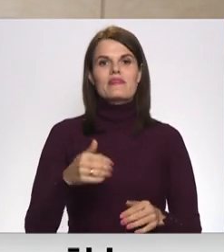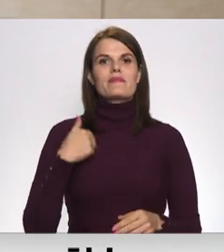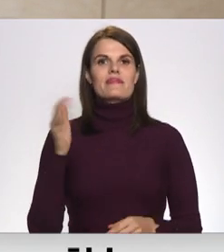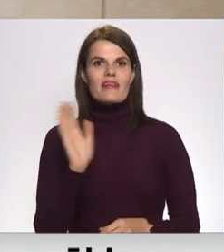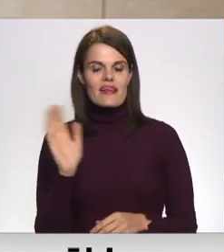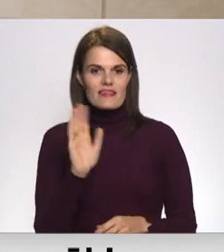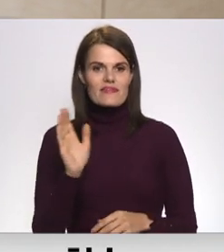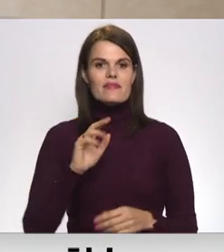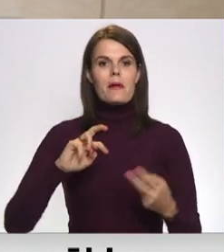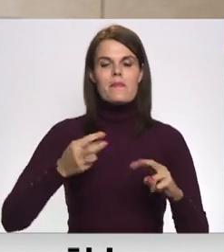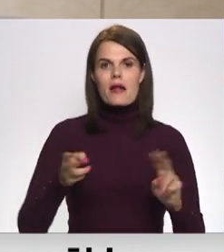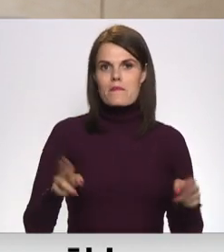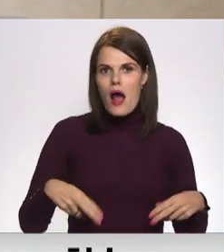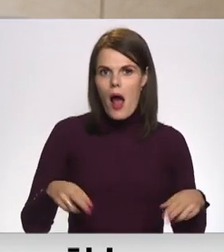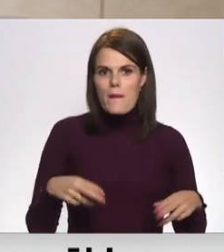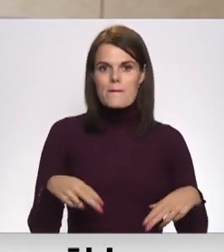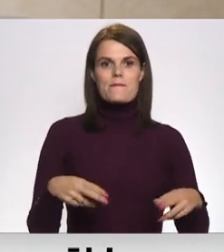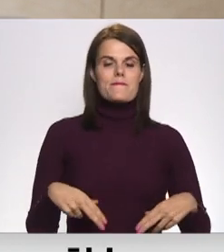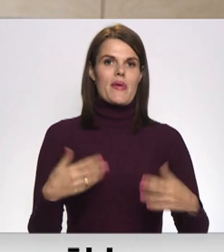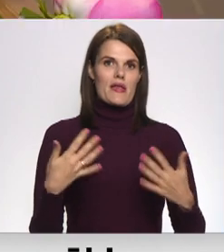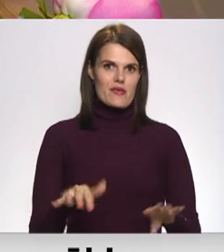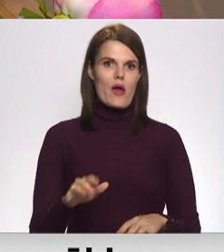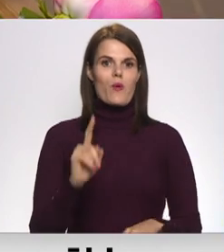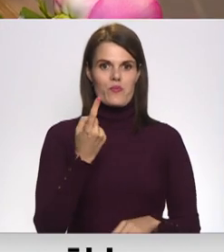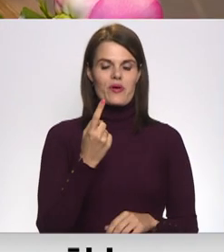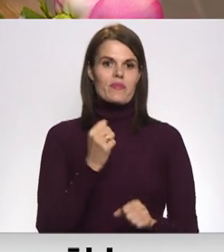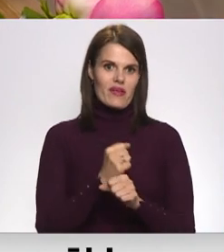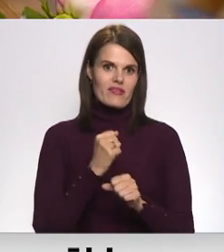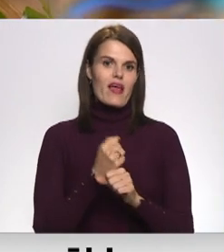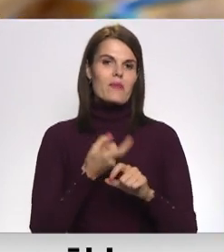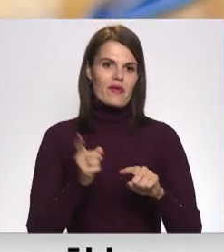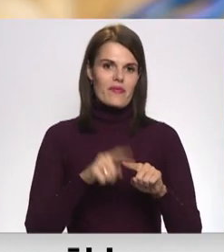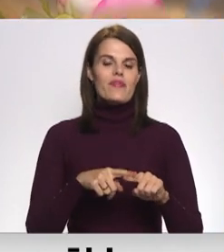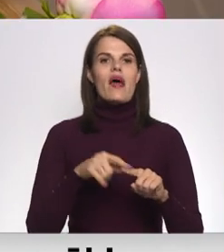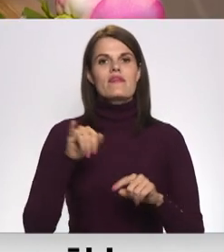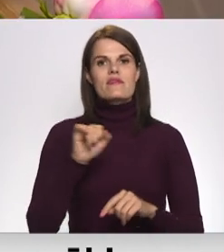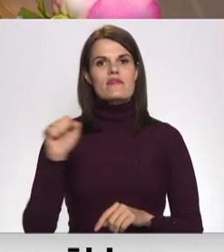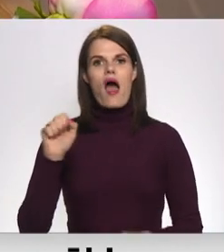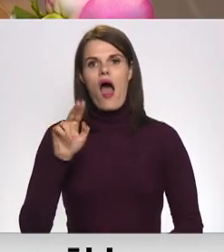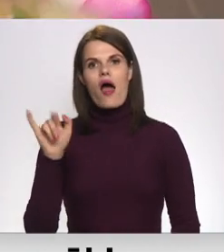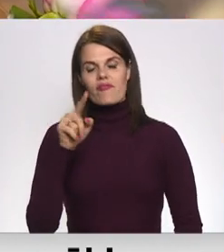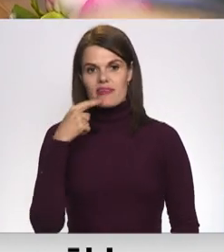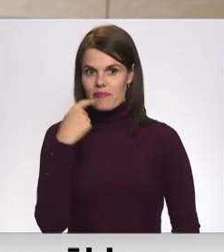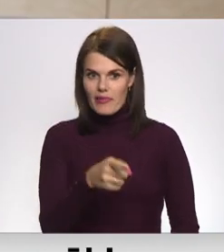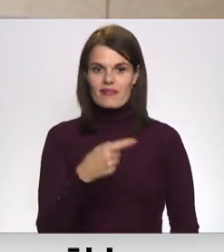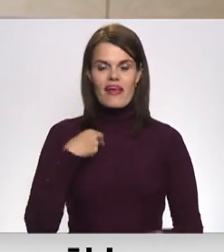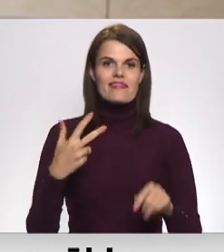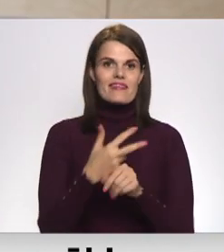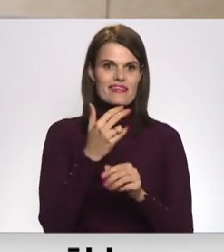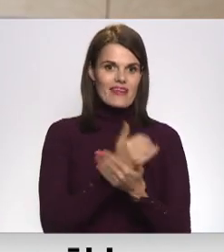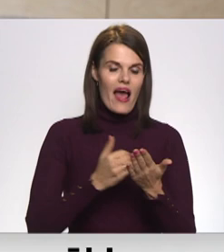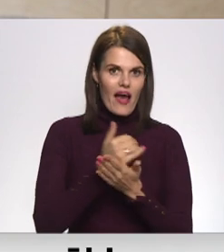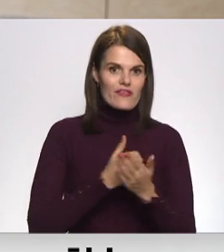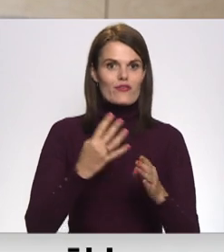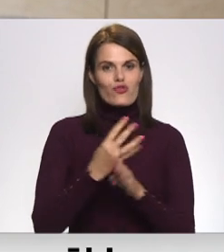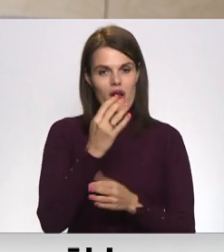tur mainīsim autiņu, biksīs, jau pirmais darbs, kad bērnam piedzimstot, tā arī tie Jānis pasagato teikumi, es mēģinu viņu 3 reizes atkārtot,